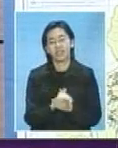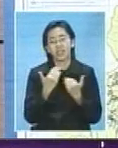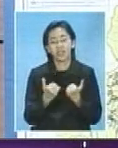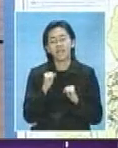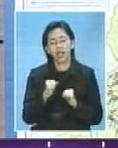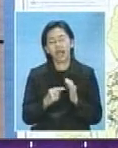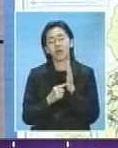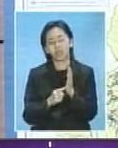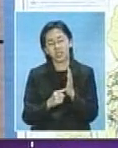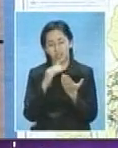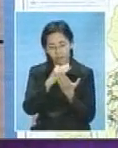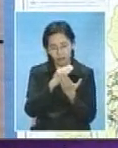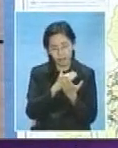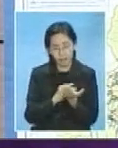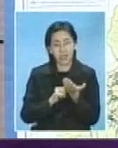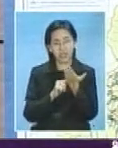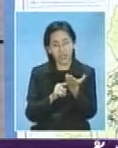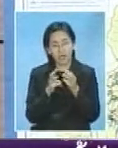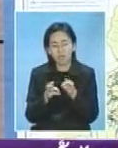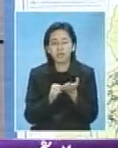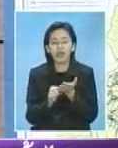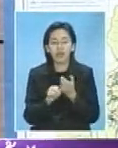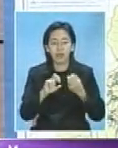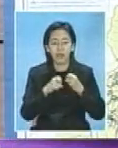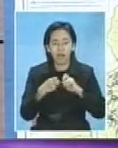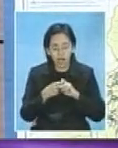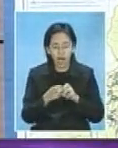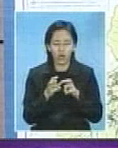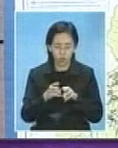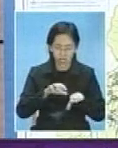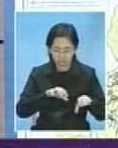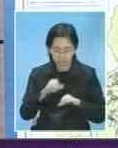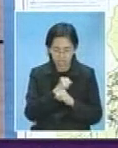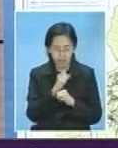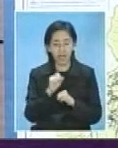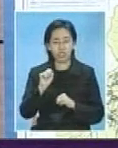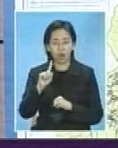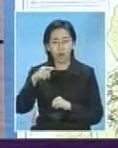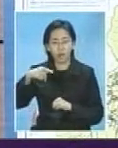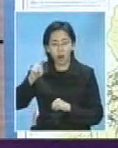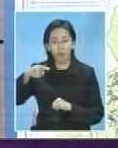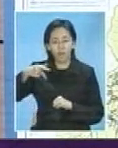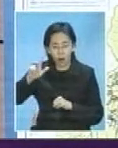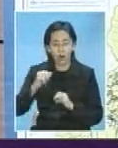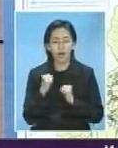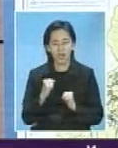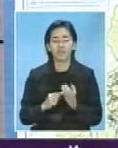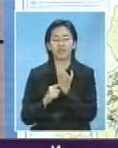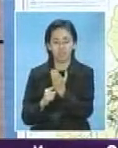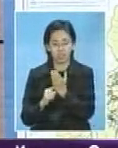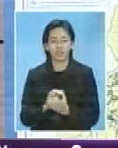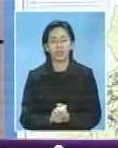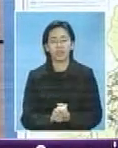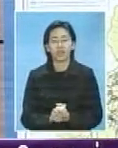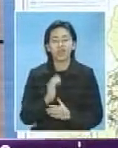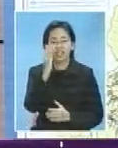เสนอทางออกเพื่อจะแก้ไขปรับปรุงระบบการบริหารงานของสปพ.เองและท่านนายกรัฐมนตรีอภิสิทธิ์เองนั้นก็